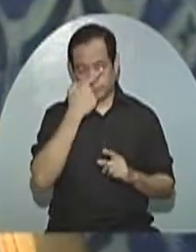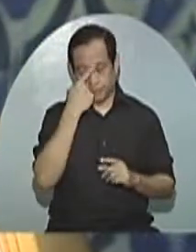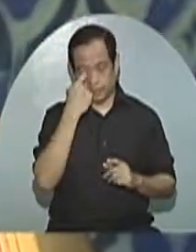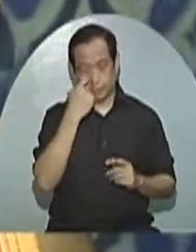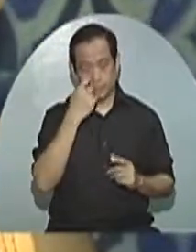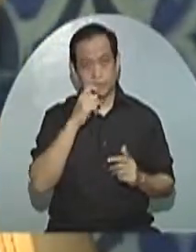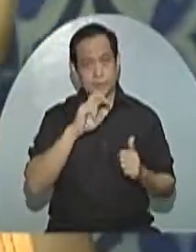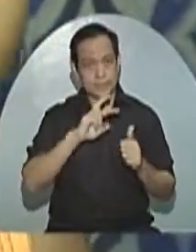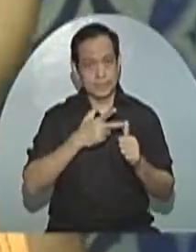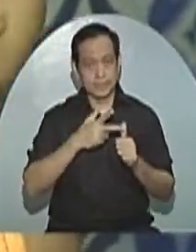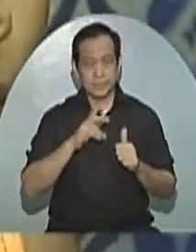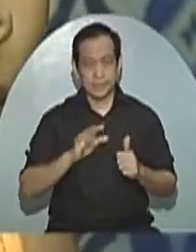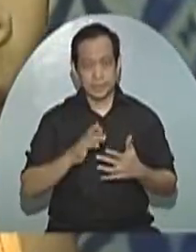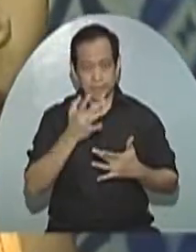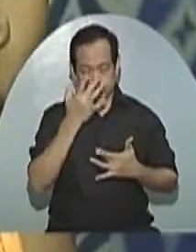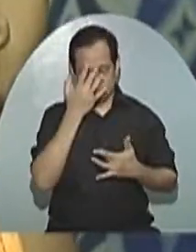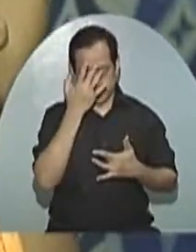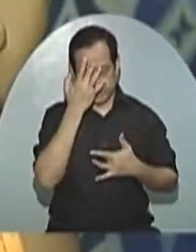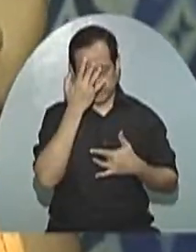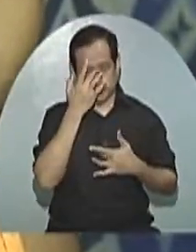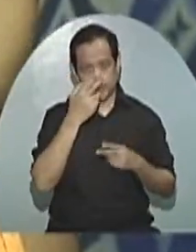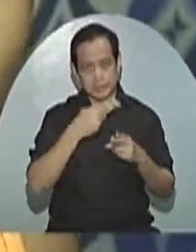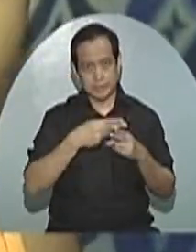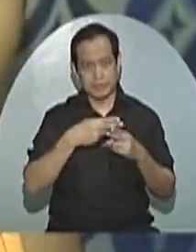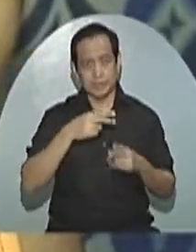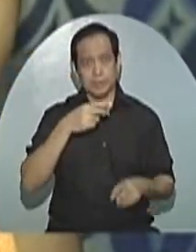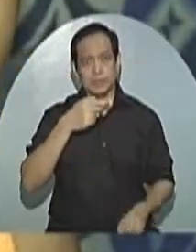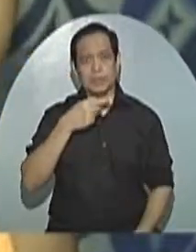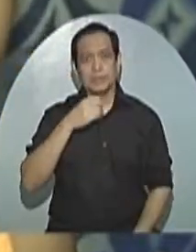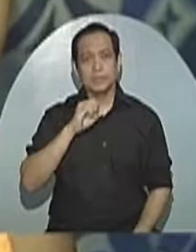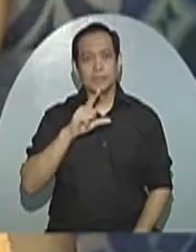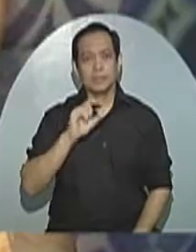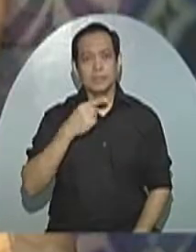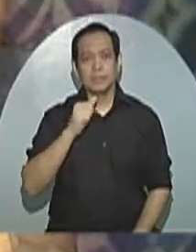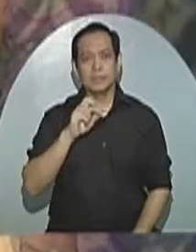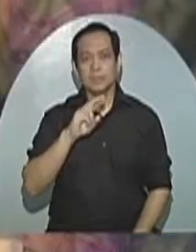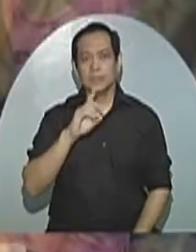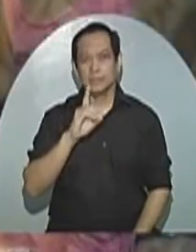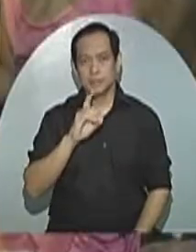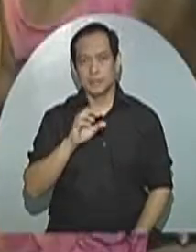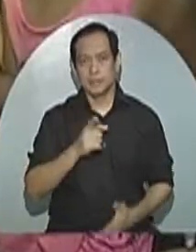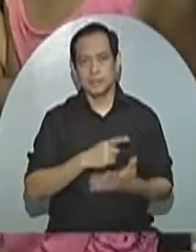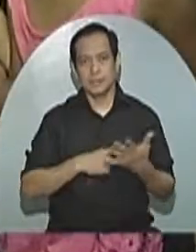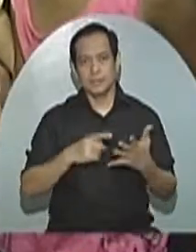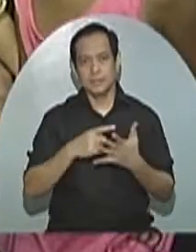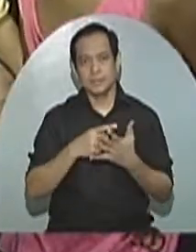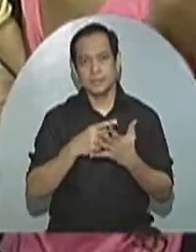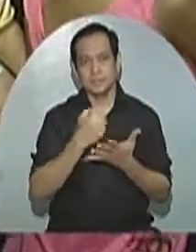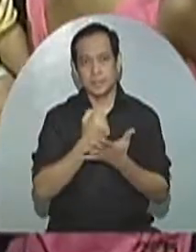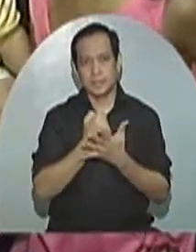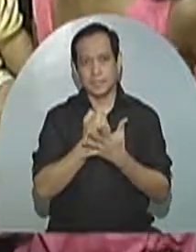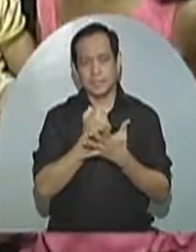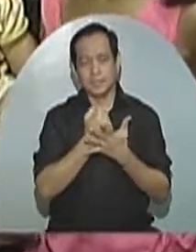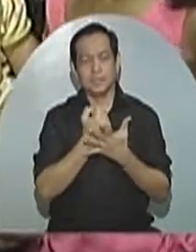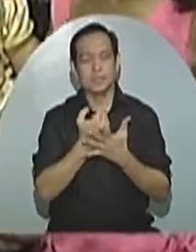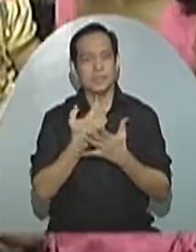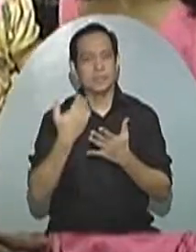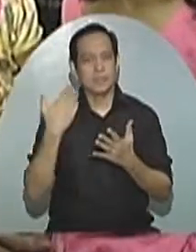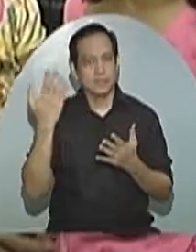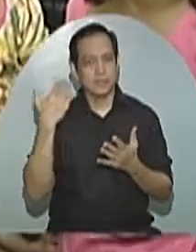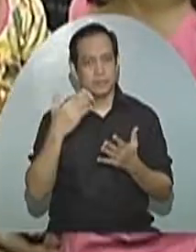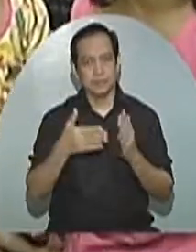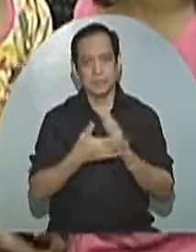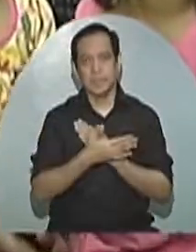dahil sa pagkakasakit ng pangalawa nilang anak si GILDARD Belarmino, ang dating kinikita noon ni Hilson sa